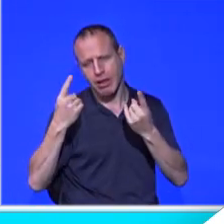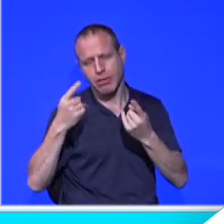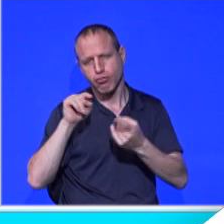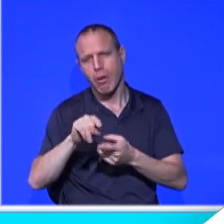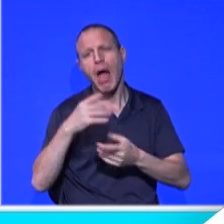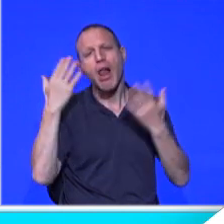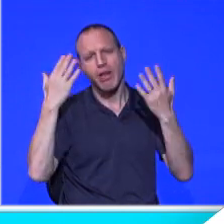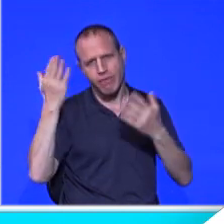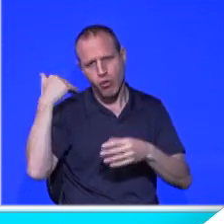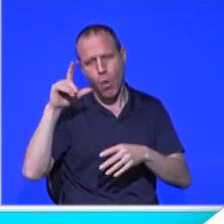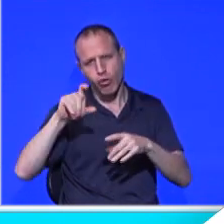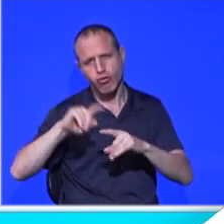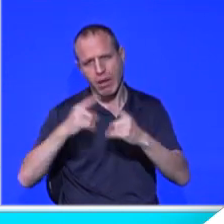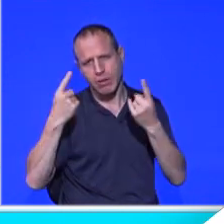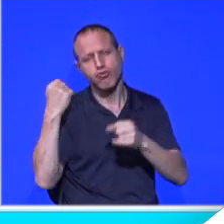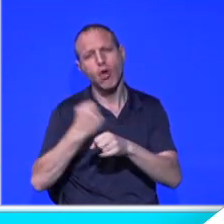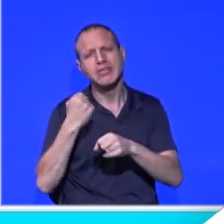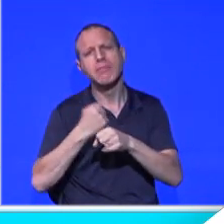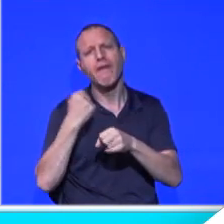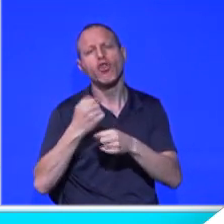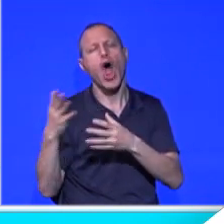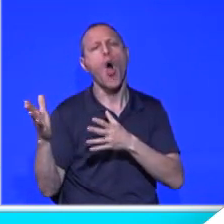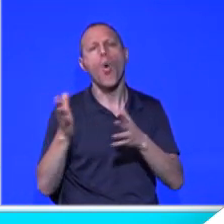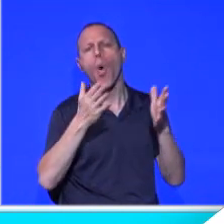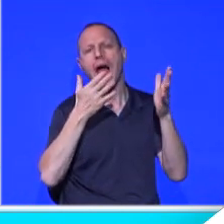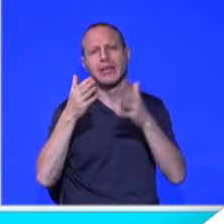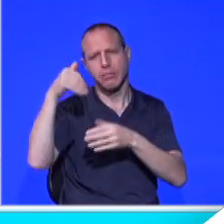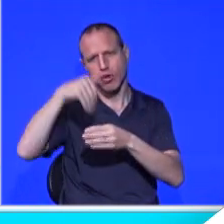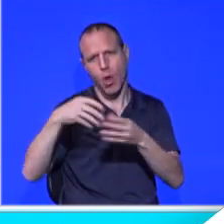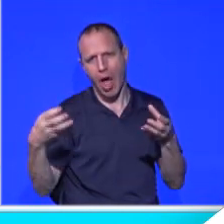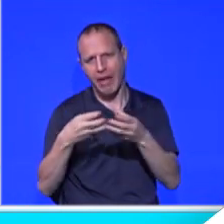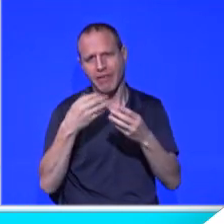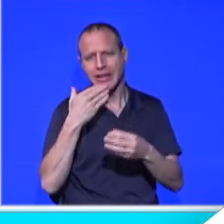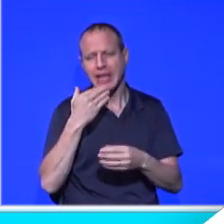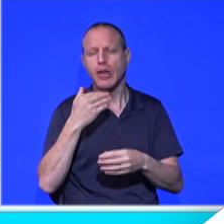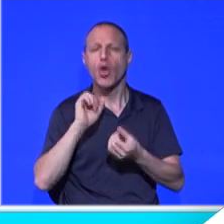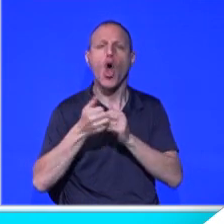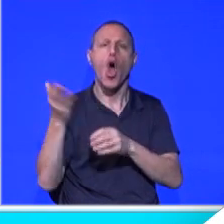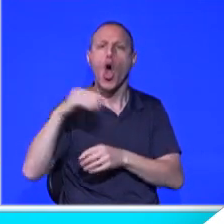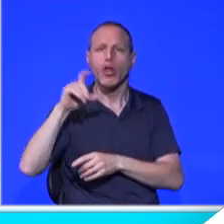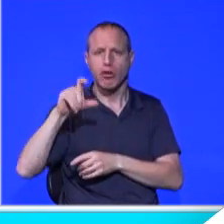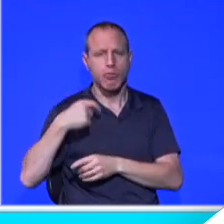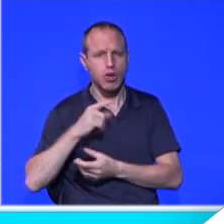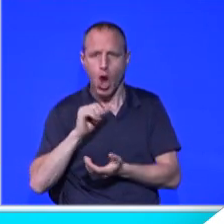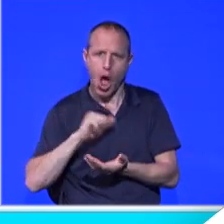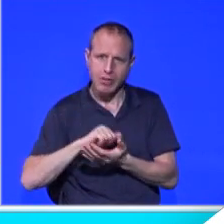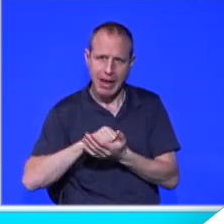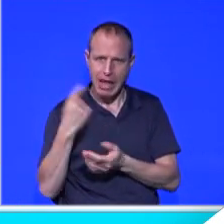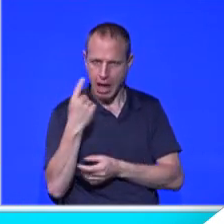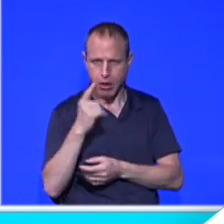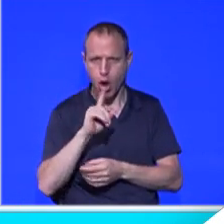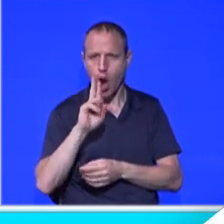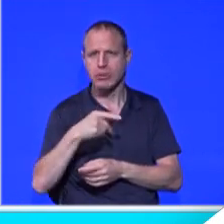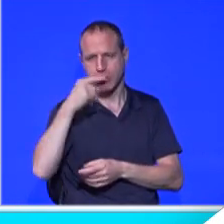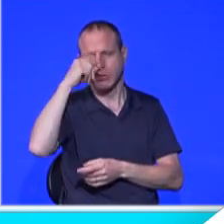אנשים אחרים שעושים את העבודה הרוחנית הזאת בתוך החברה הישראלית, או עוד אנשים, אני לא חס וחלילה לא יחיד, לא צריך